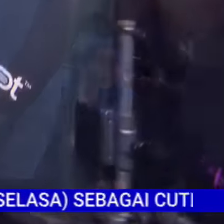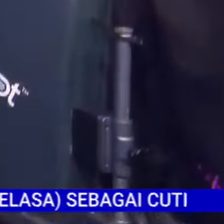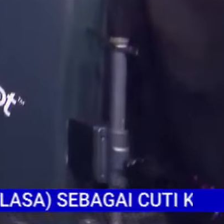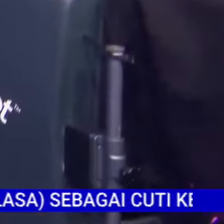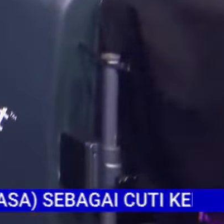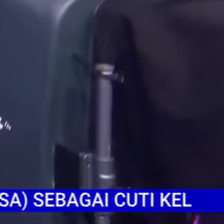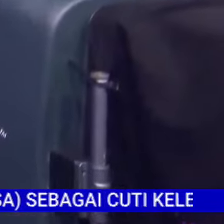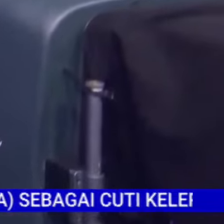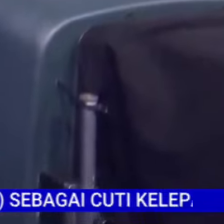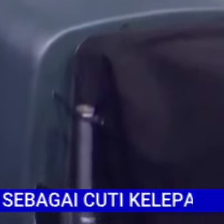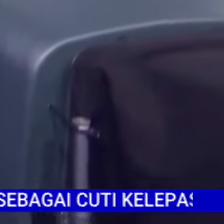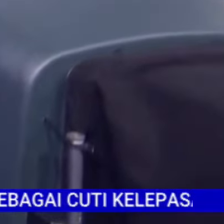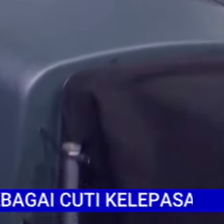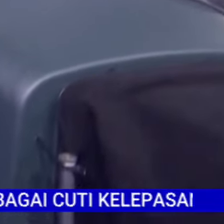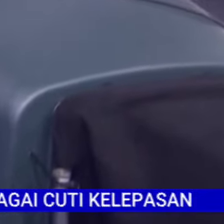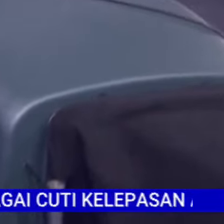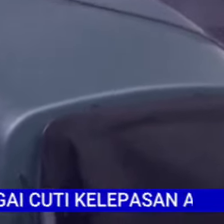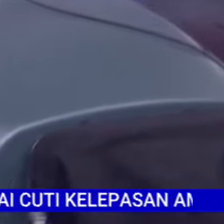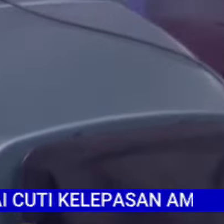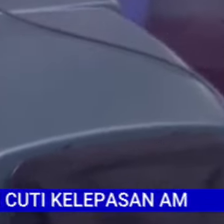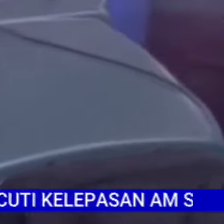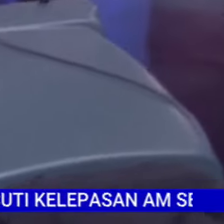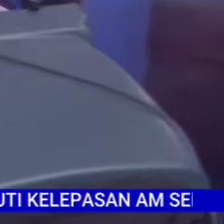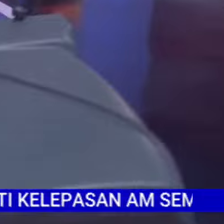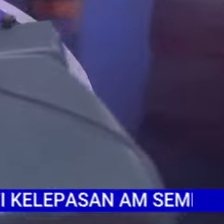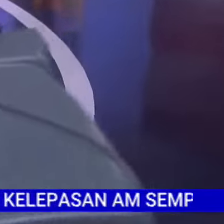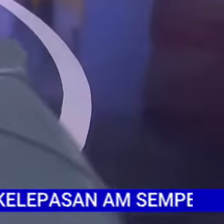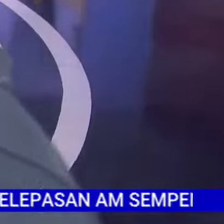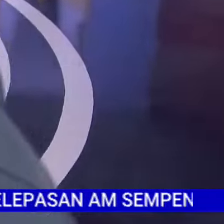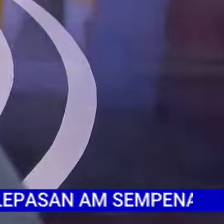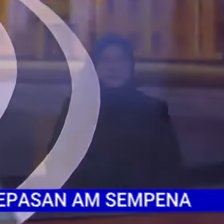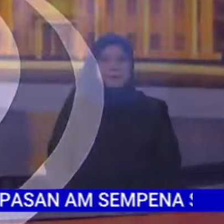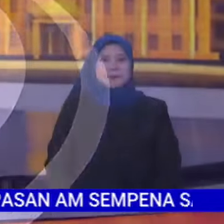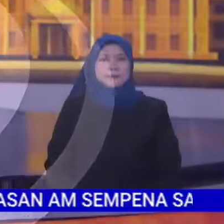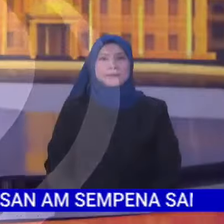silakan Hai terima kasih Fadlu